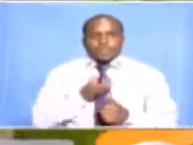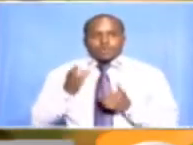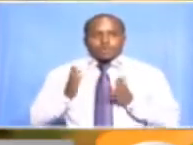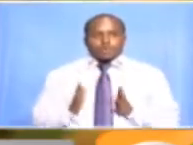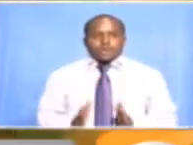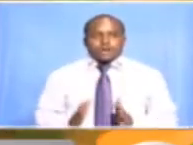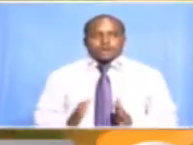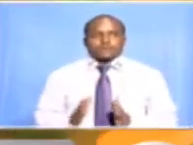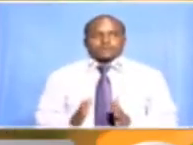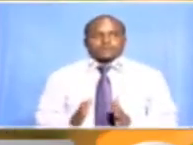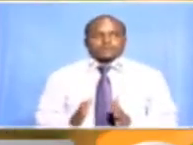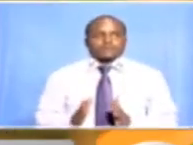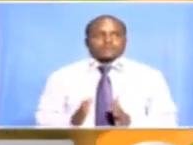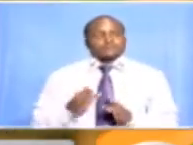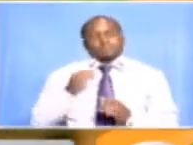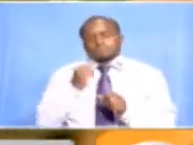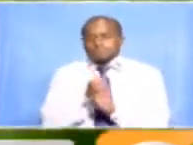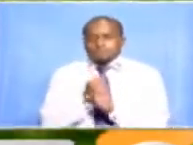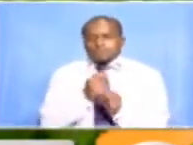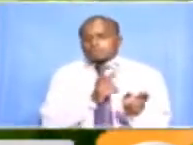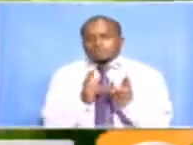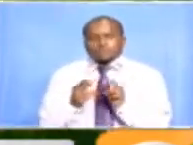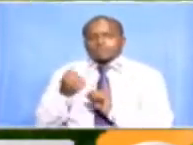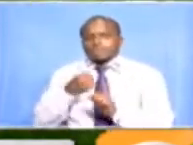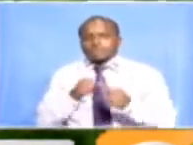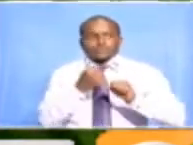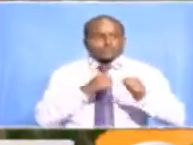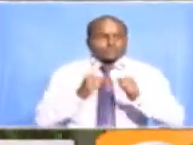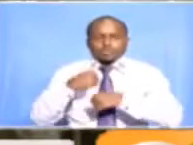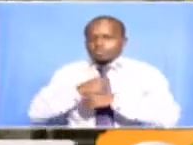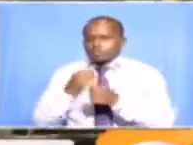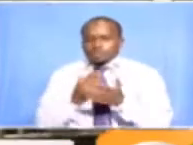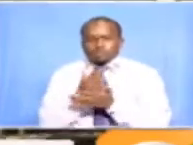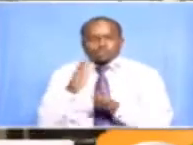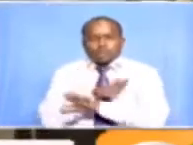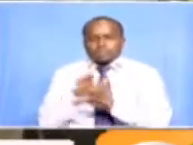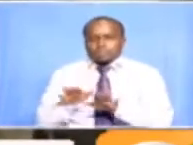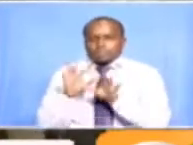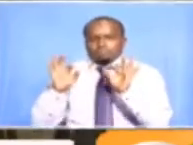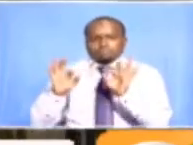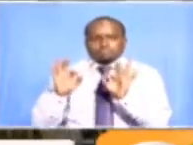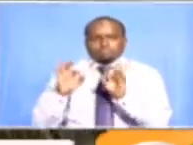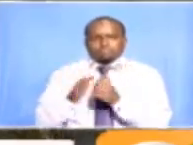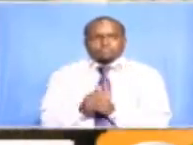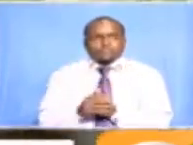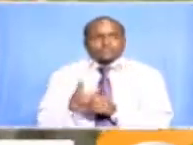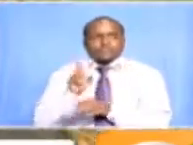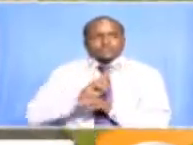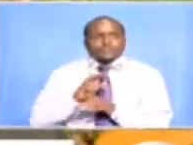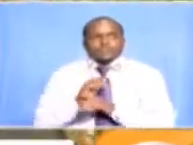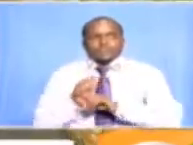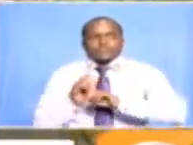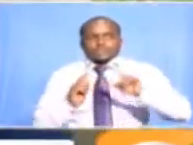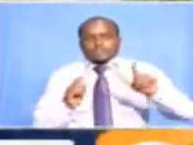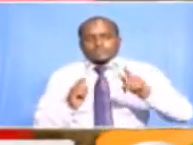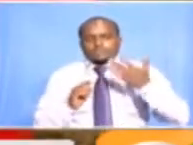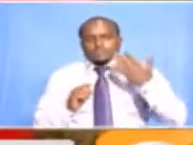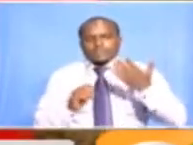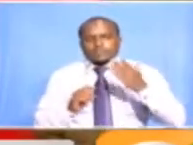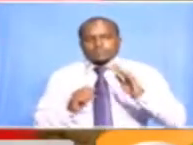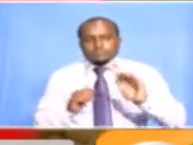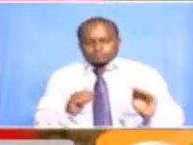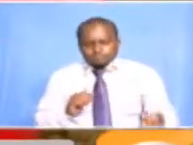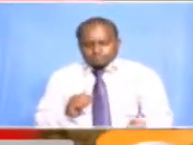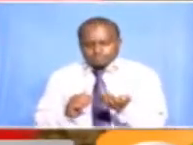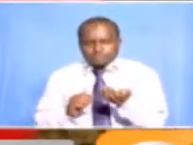hiki, yuko katika pilka-pilka za kuhakikisha mambo yako shwari. Kwa kutumia mkono wake wa kushoto, anachota lishe ya samaki